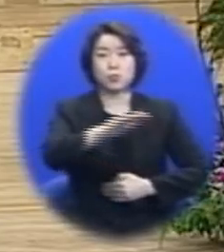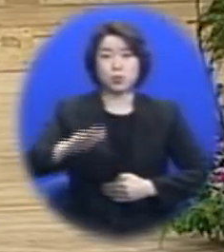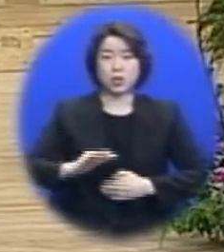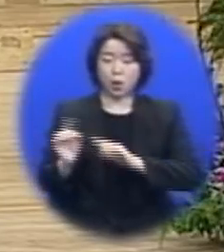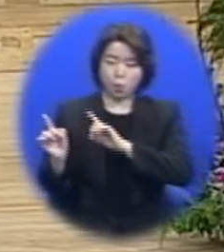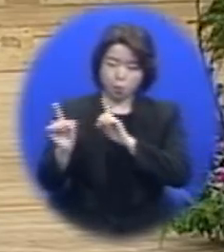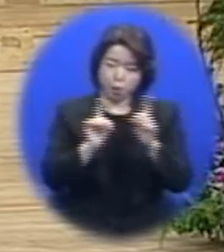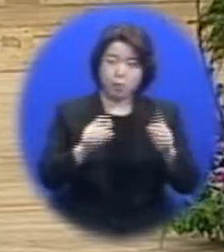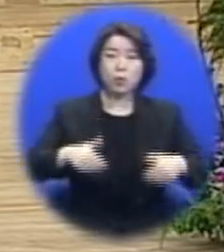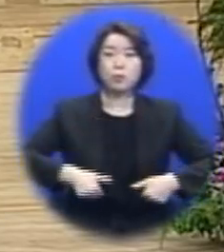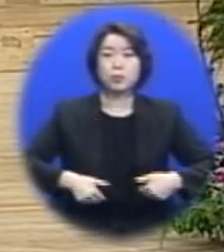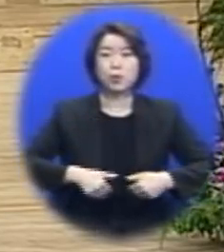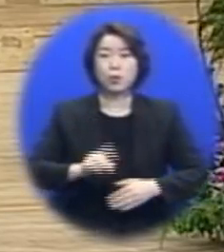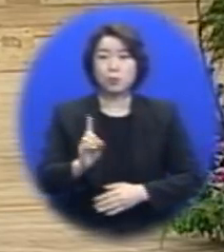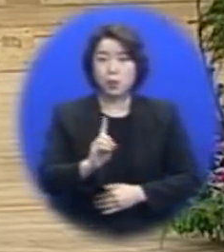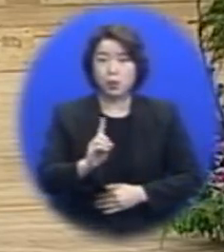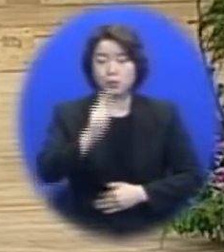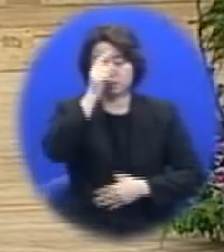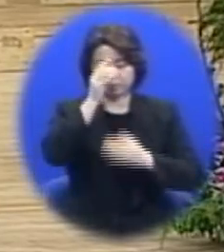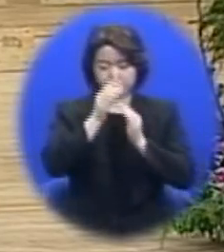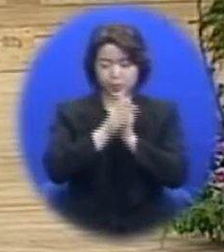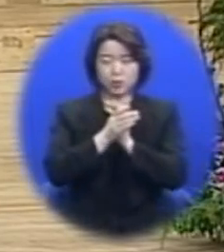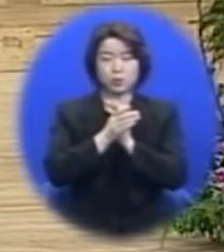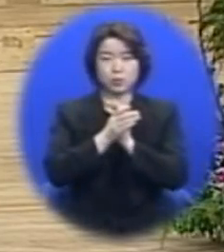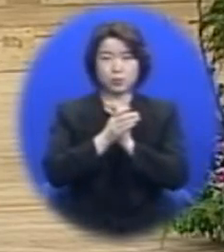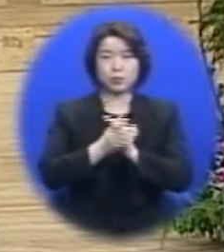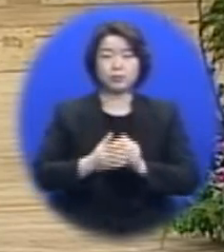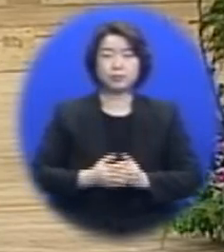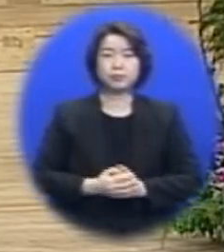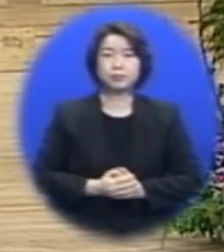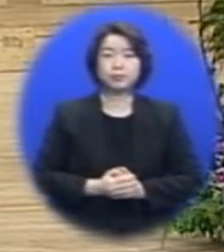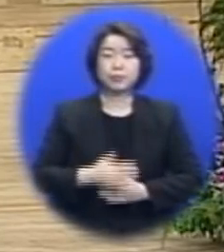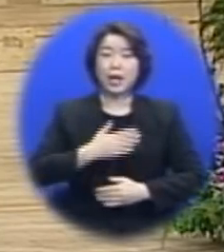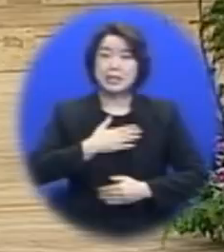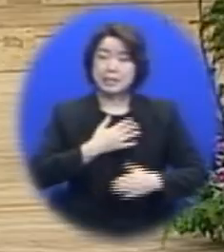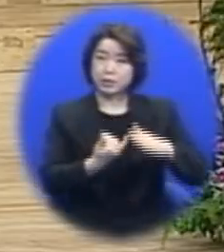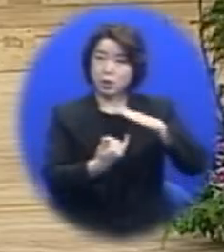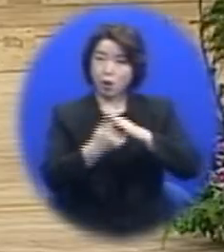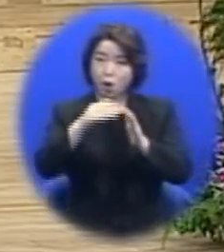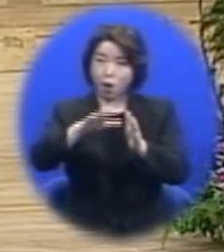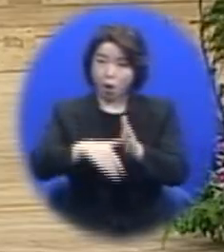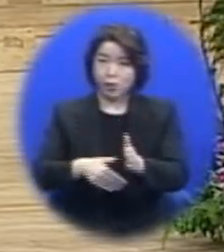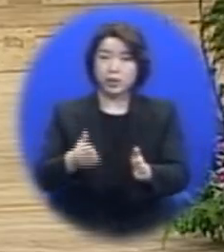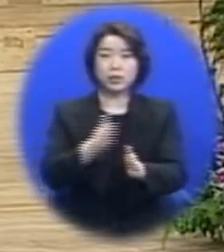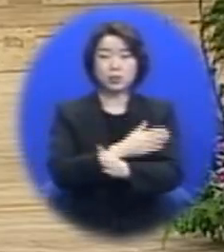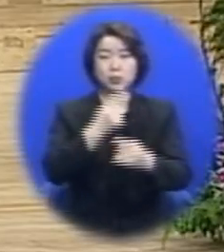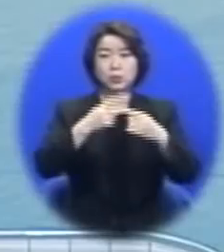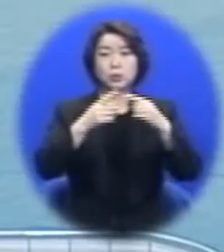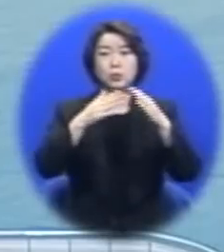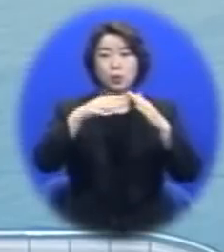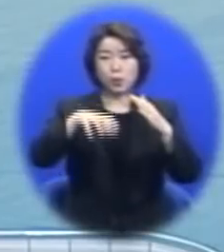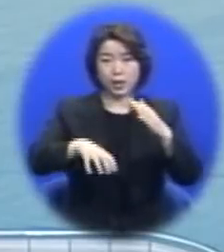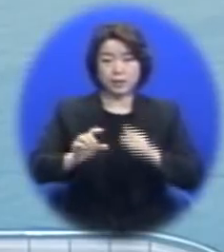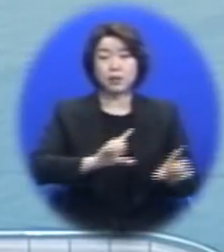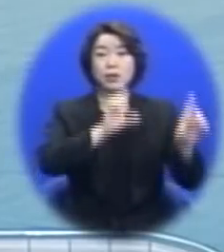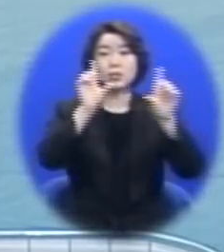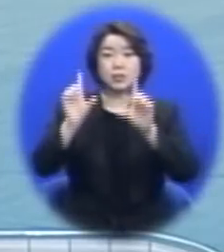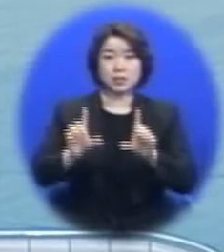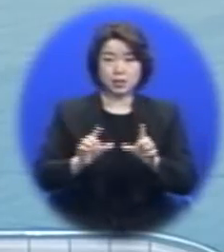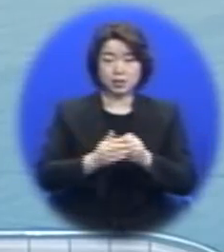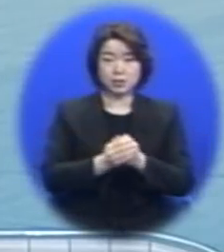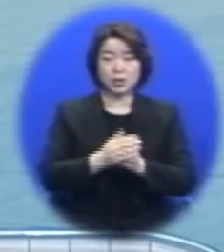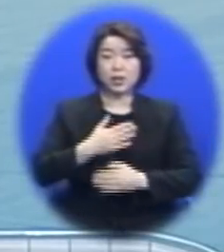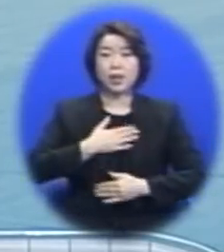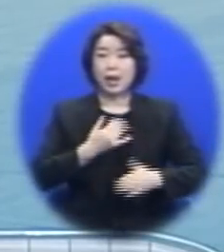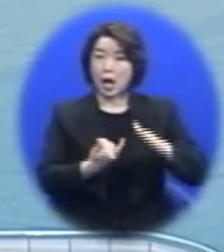것이 기도입니다. 기도. 저는 어릴 때부터 교회에서 살았습니다. 제가